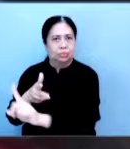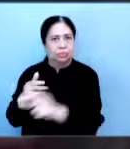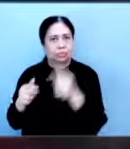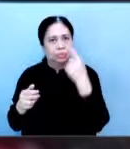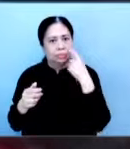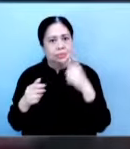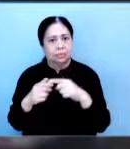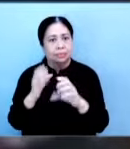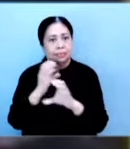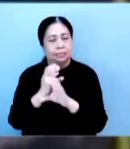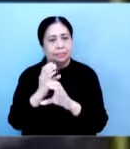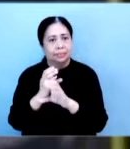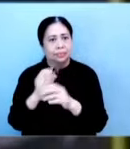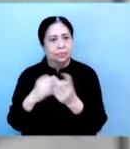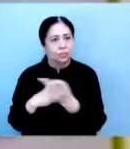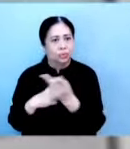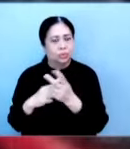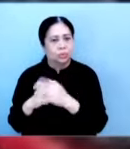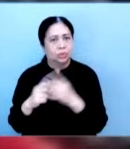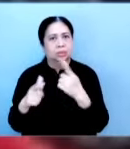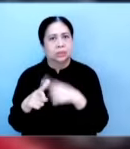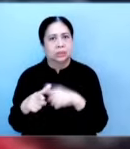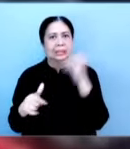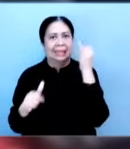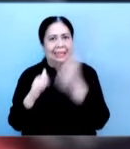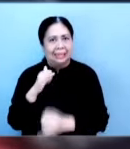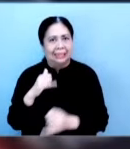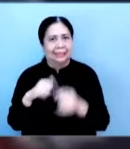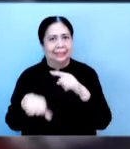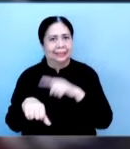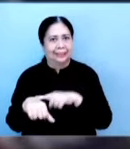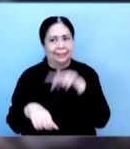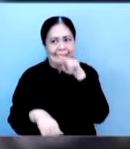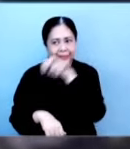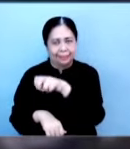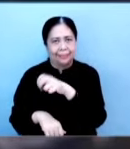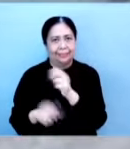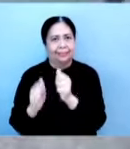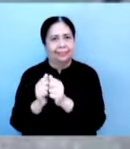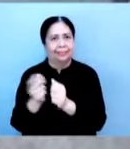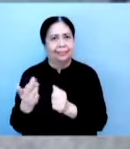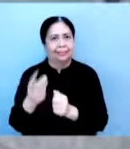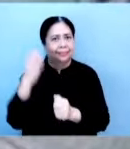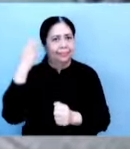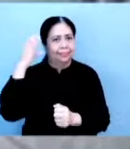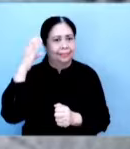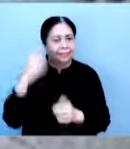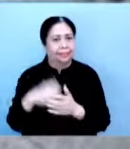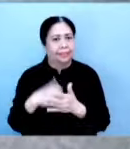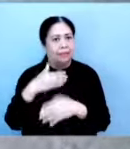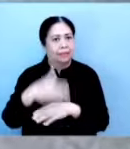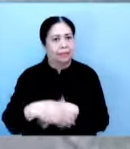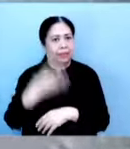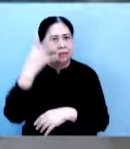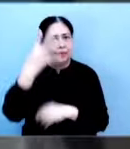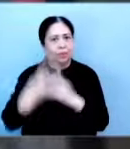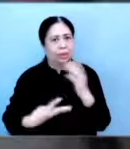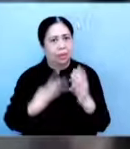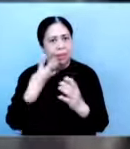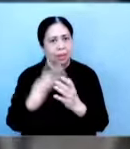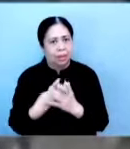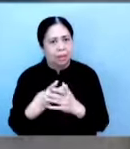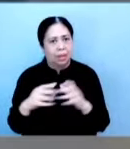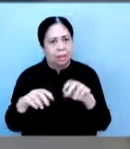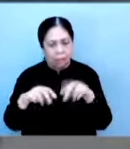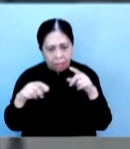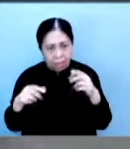kotse ang dalawang bata at ito na ang huling sandaling nakitaang magpinsan Makalipas ang apat na oras tumambad sa